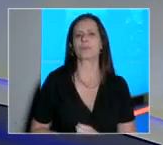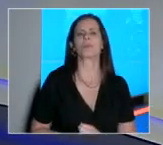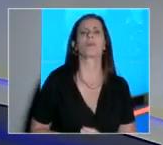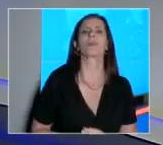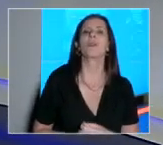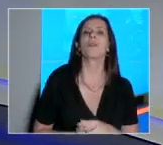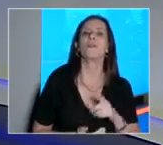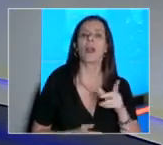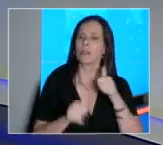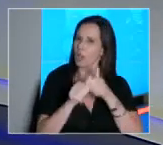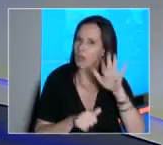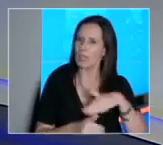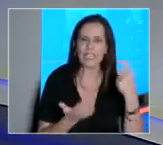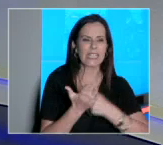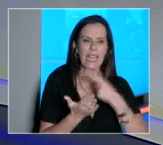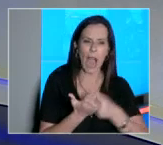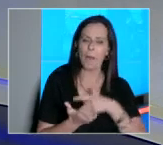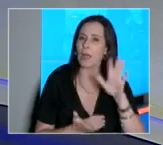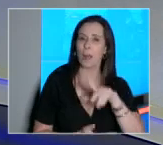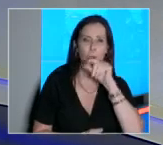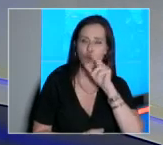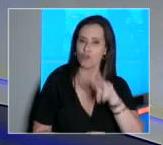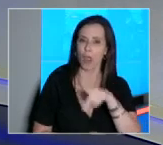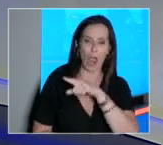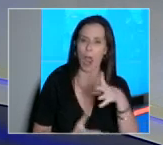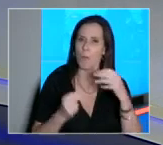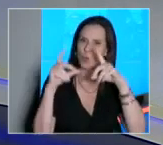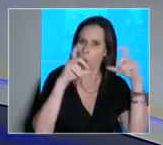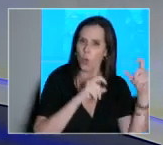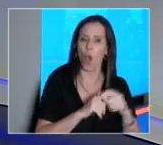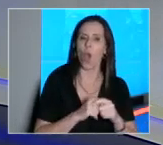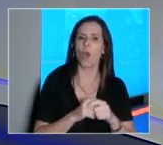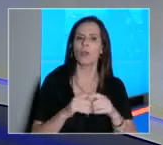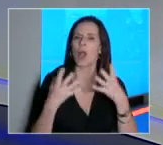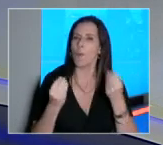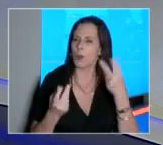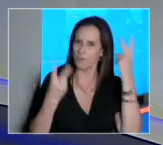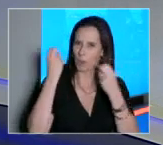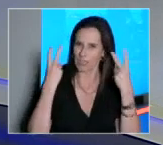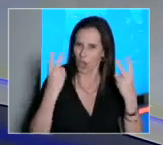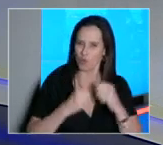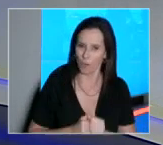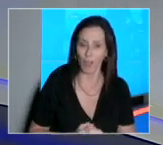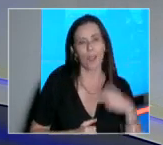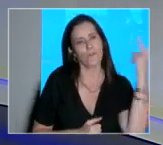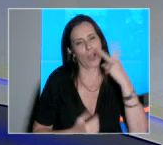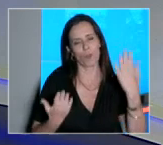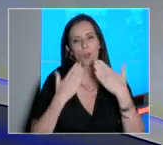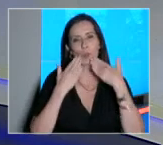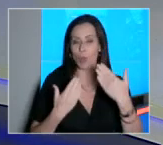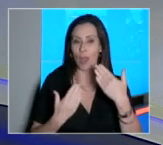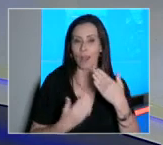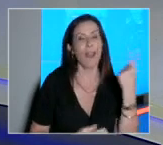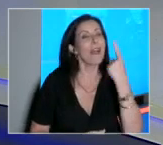אני אוהב אותי. תעקבו אחרינו באינסטוש, גם בטוויטר יש לנו שם המון תמונות, פרפראות והמון אינפורמציה חשובה. וכמובן,